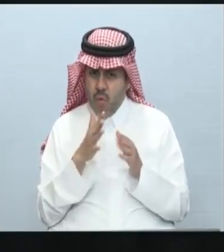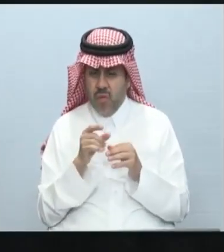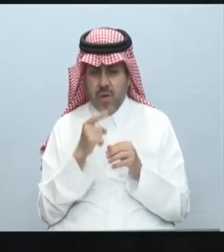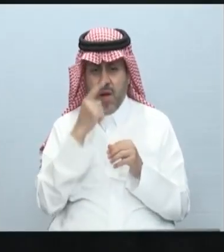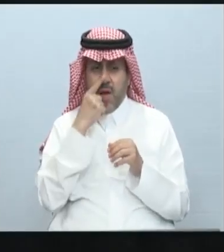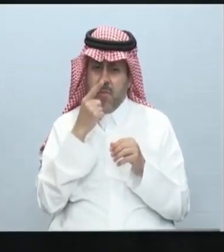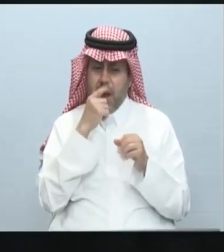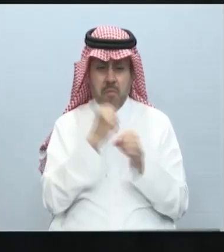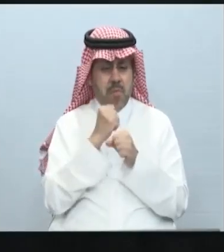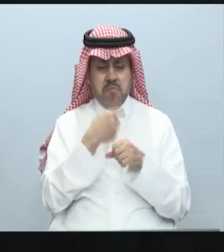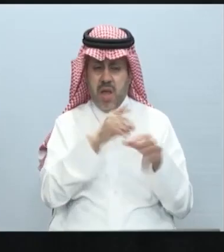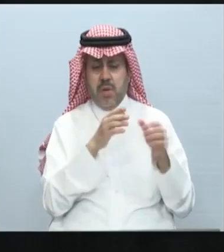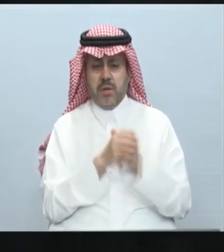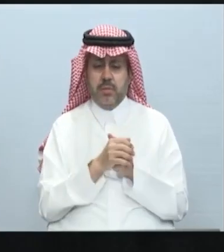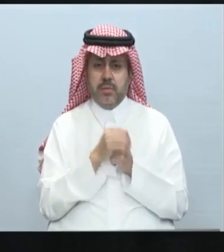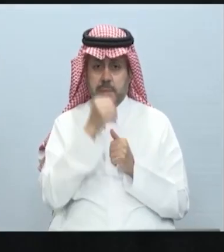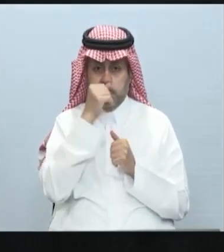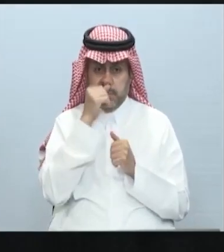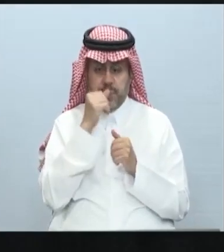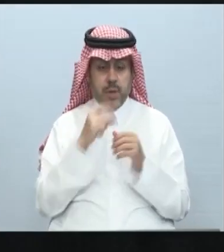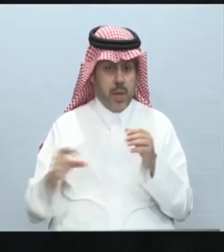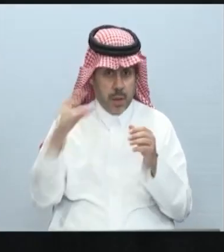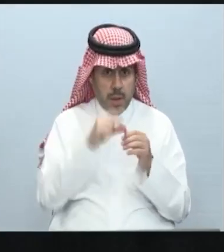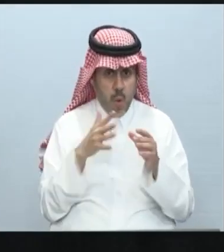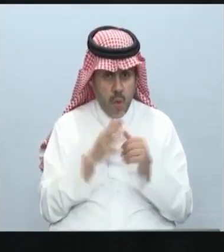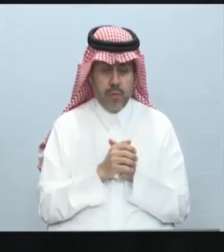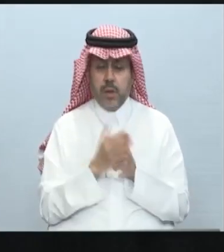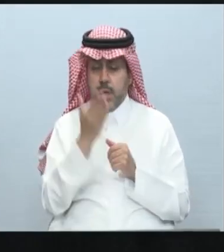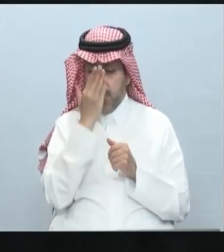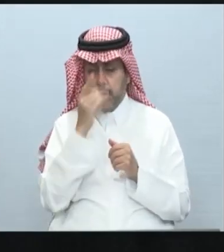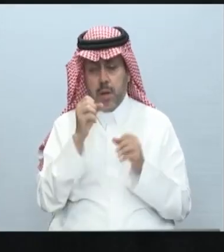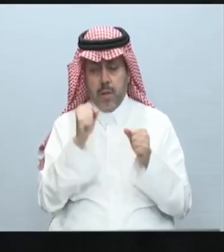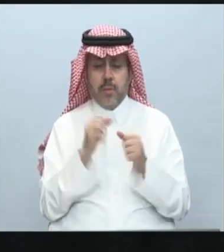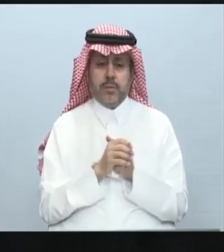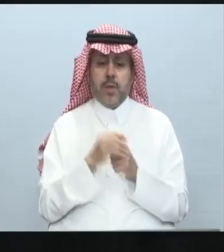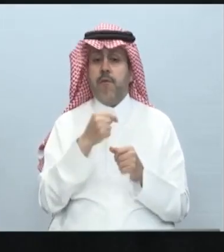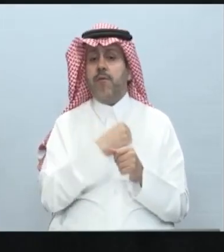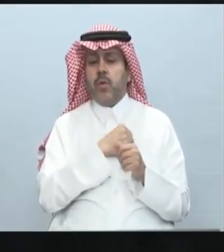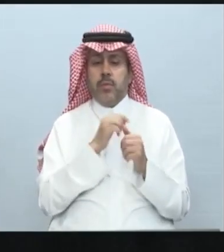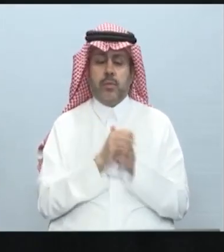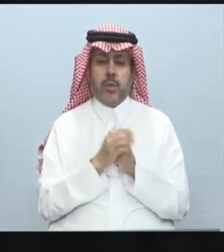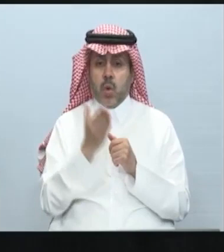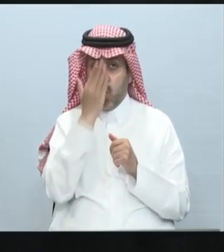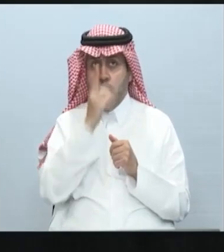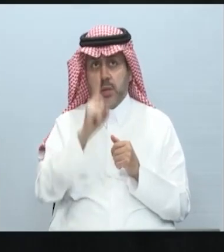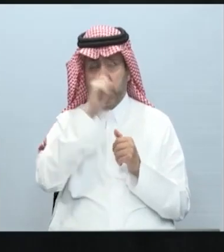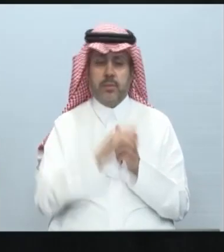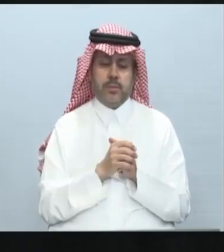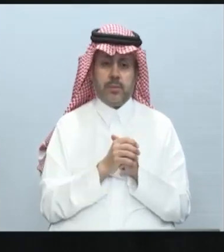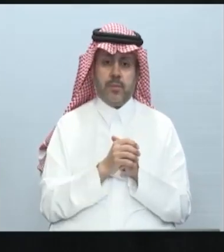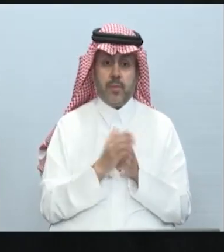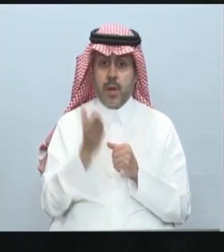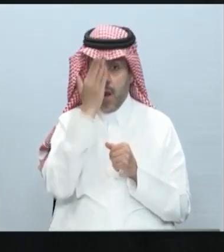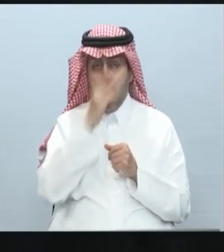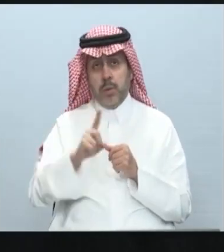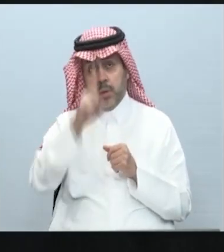الاعمال وهذا يدل على الخوف وعباده الخوف في قلوب هؤلاء العباد فالعبد